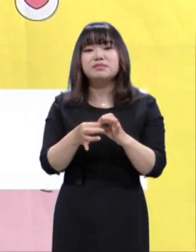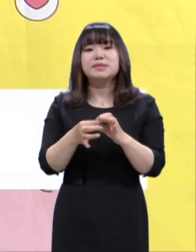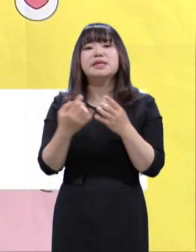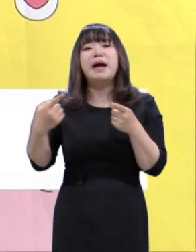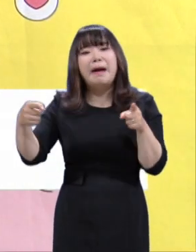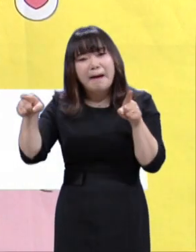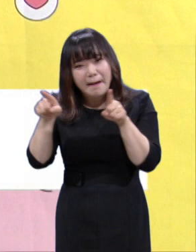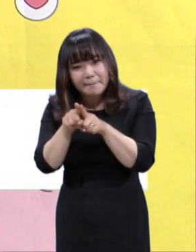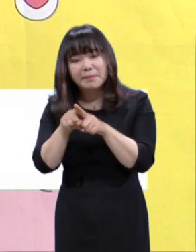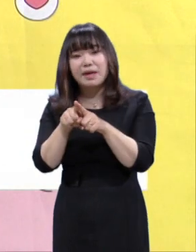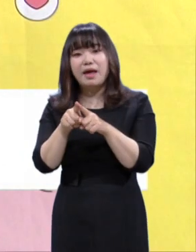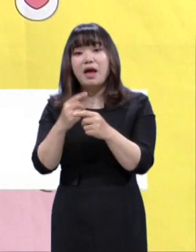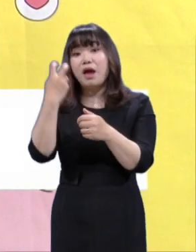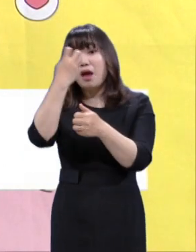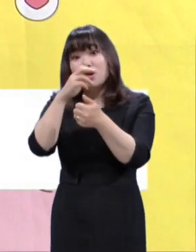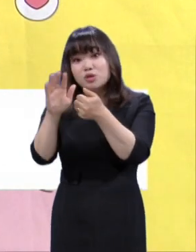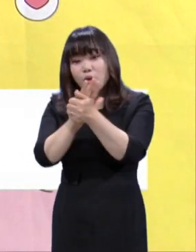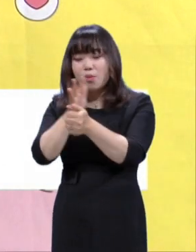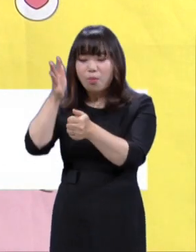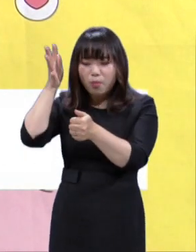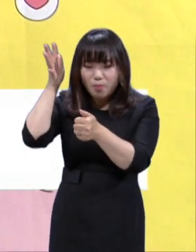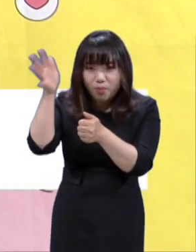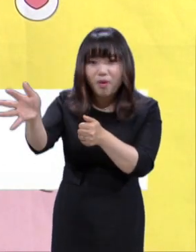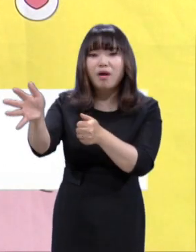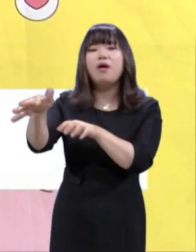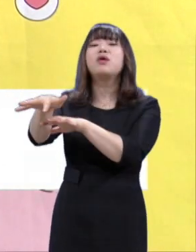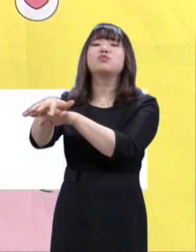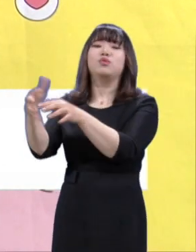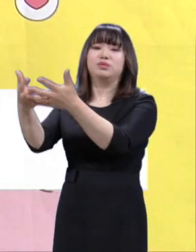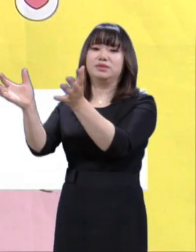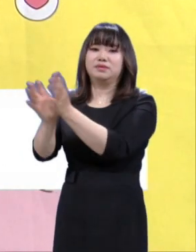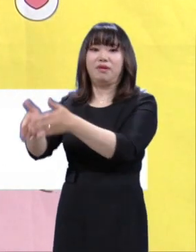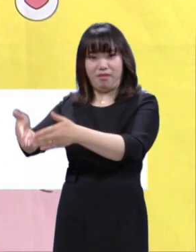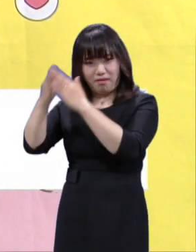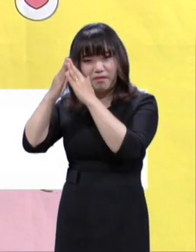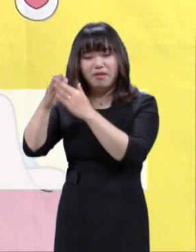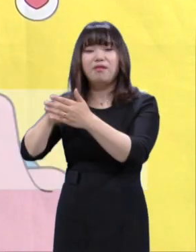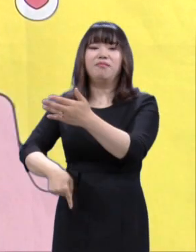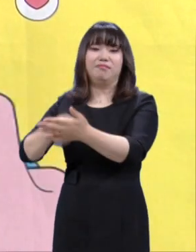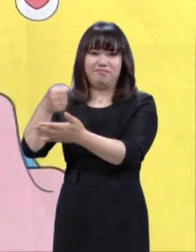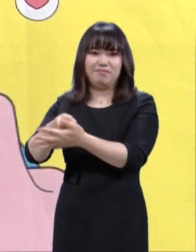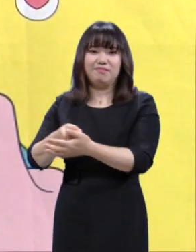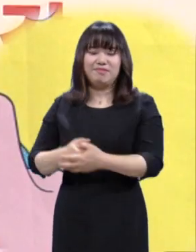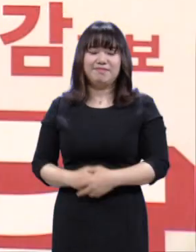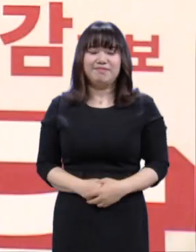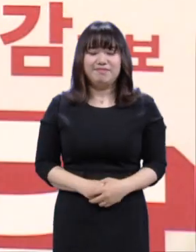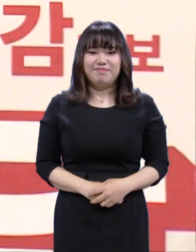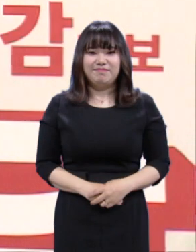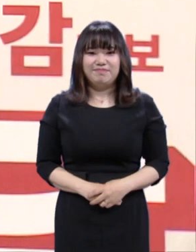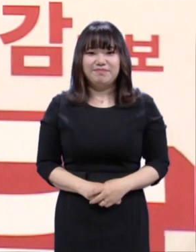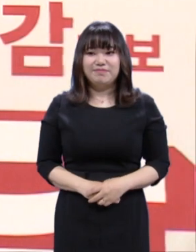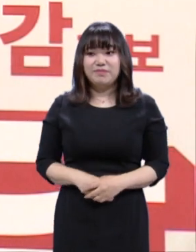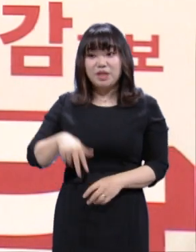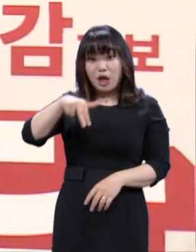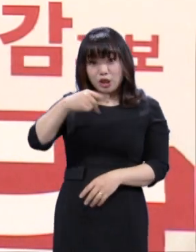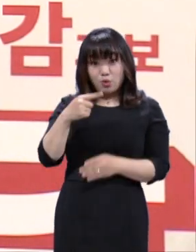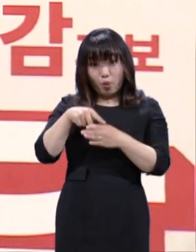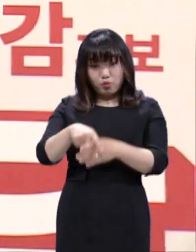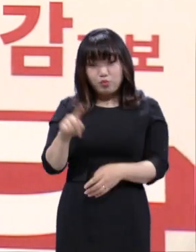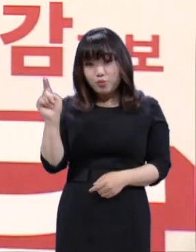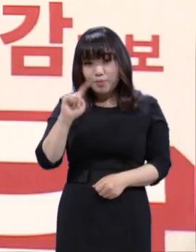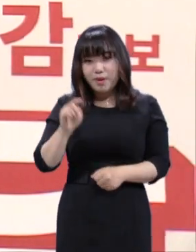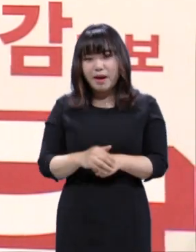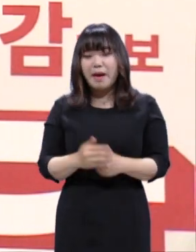이 돌봄 전담하는 그런 조직을 다 만들겠다는 것이고요. 조영달 후보는 방과